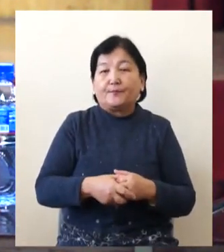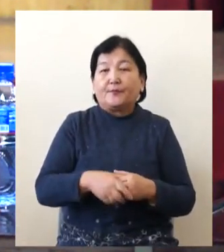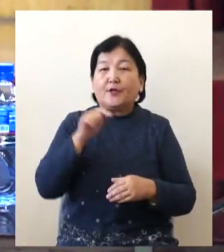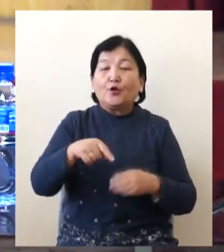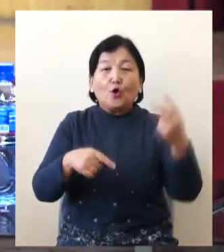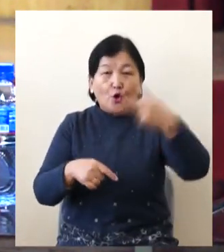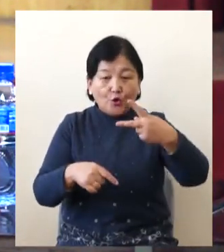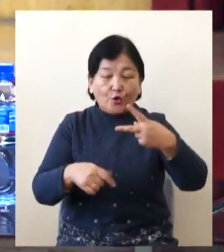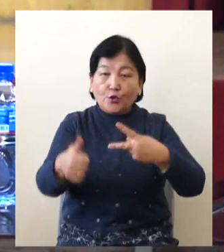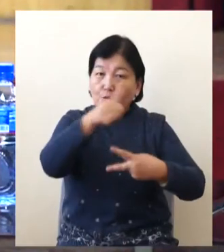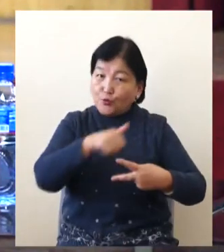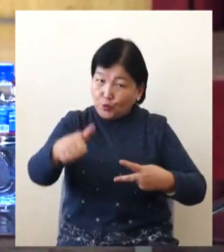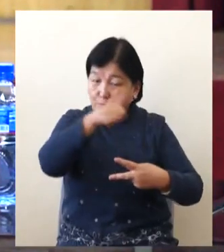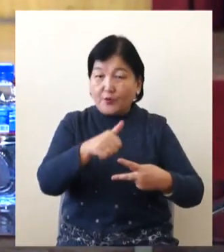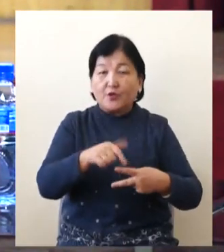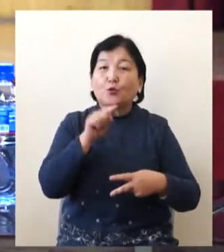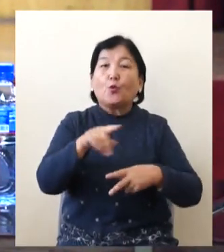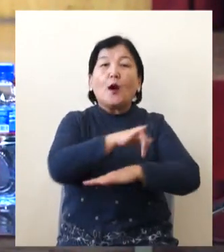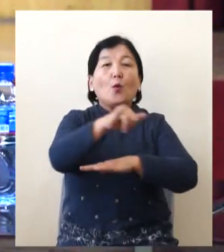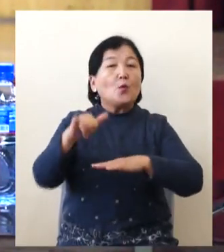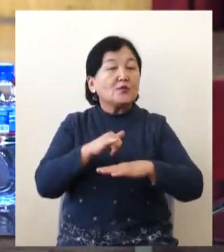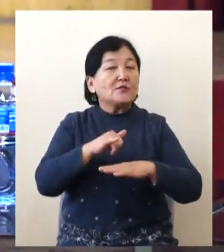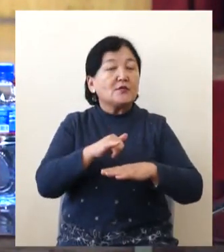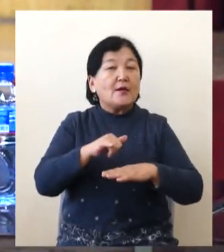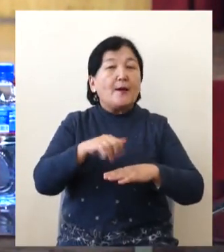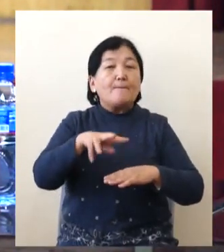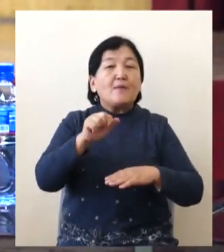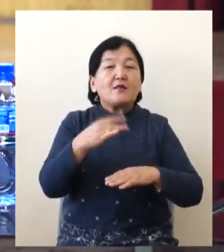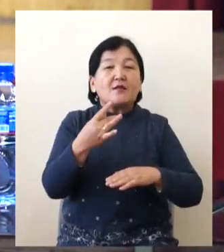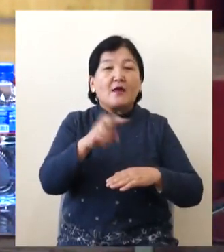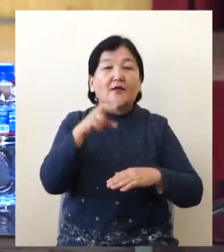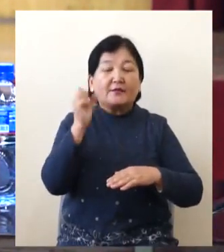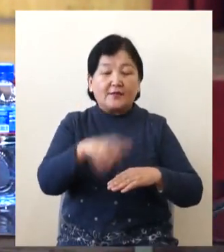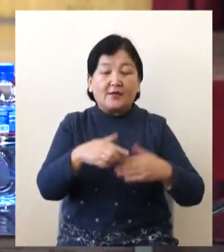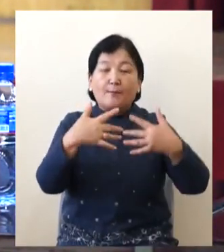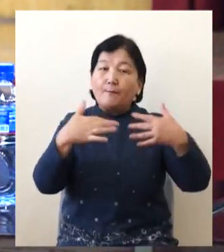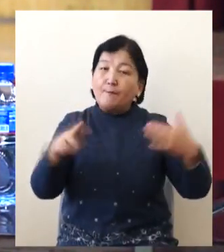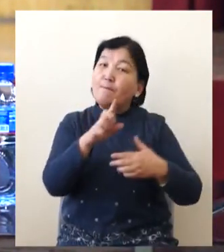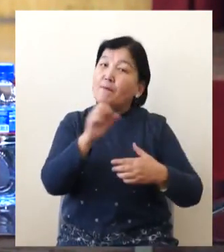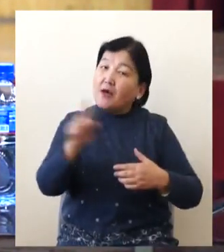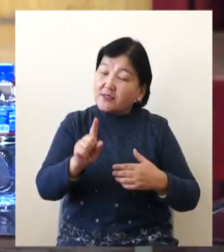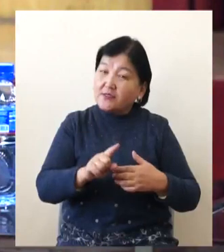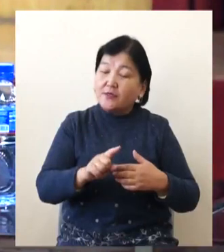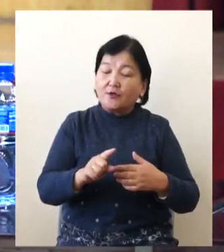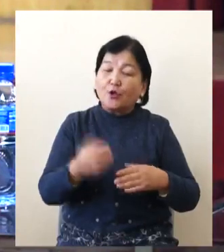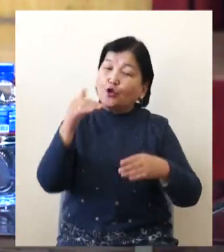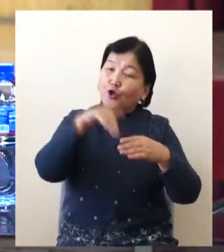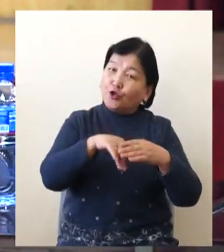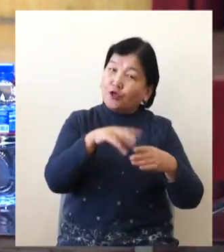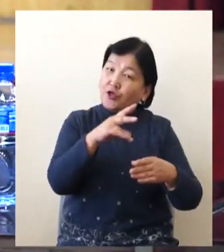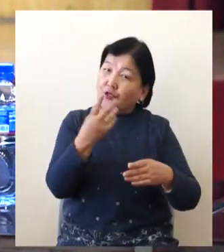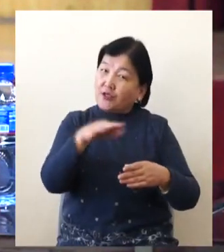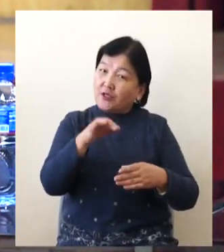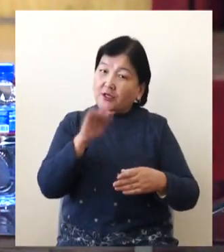Энэ хоёроос л гадсан тохиолдолд тухайн орны тэр материалын баялаг материалын баялаг одоо дотоодын нийт бүтээгдэхүүнээр бид хэмжиж ярьж байгаа шүү